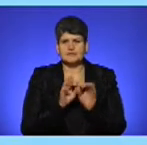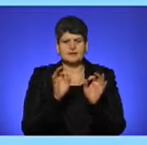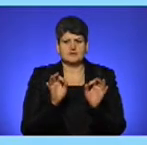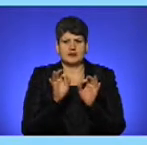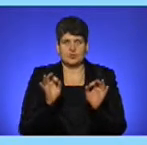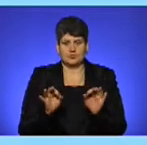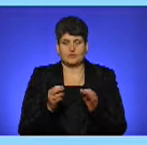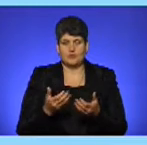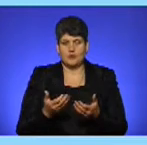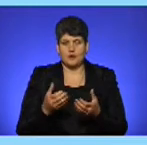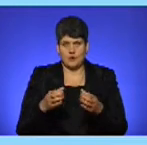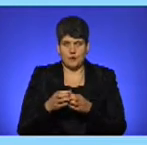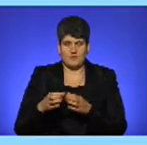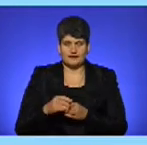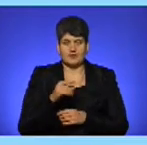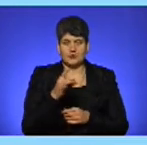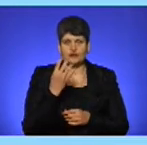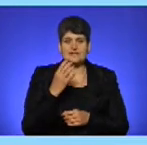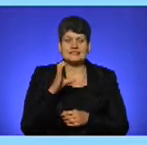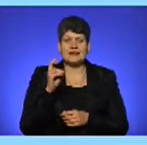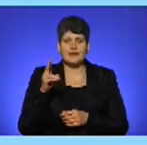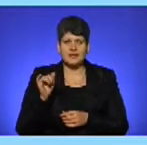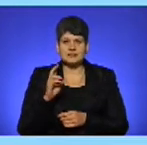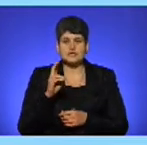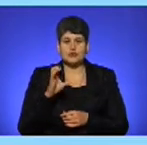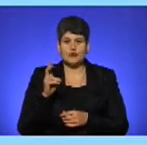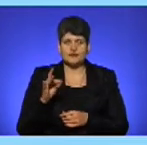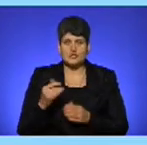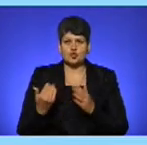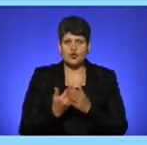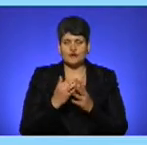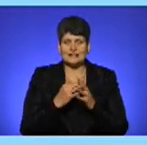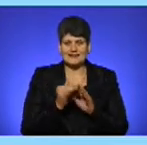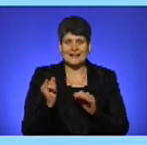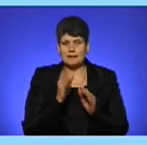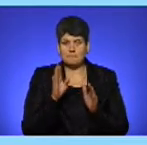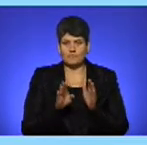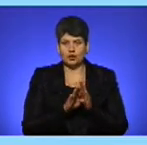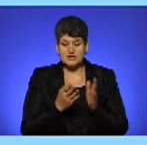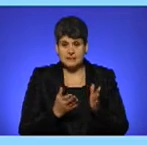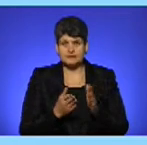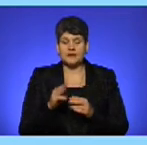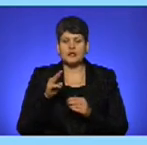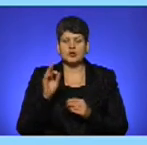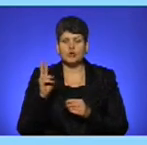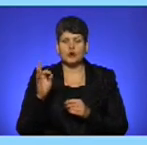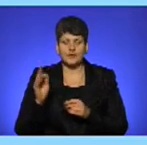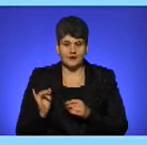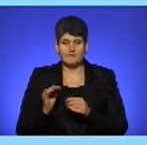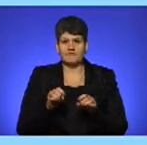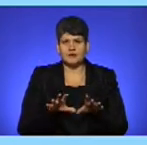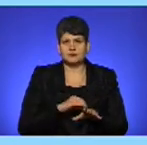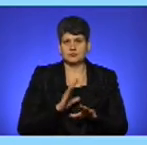існуючих громад. Їх в районі 4 – Скалацька, Скориківська, Новосільська та Підволочиська. Жителі Токівської сільської ради вирішили